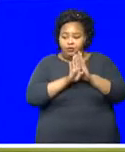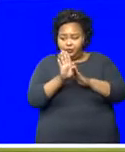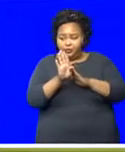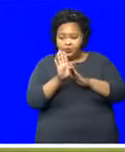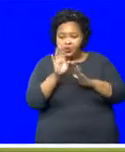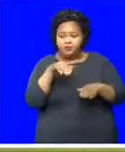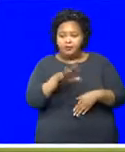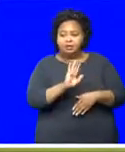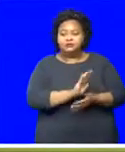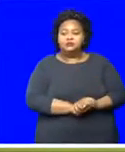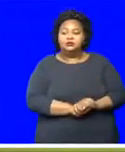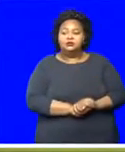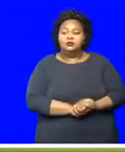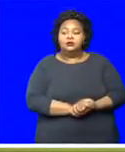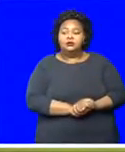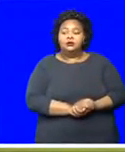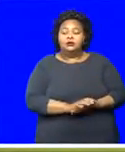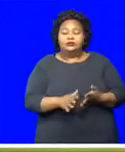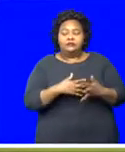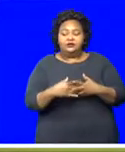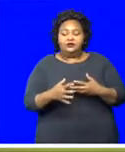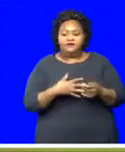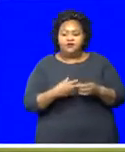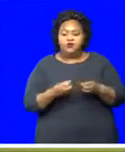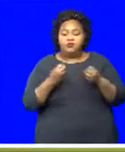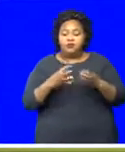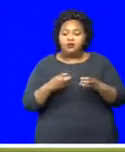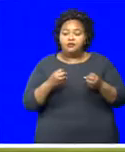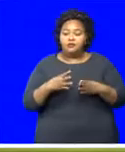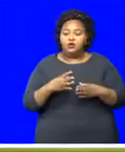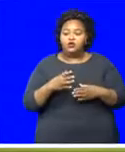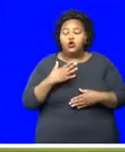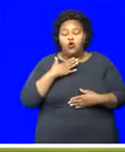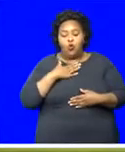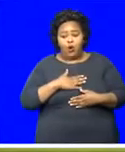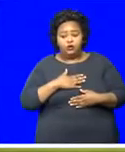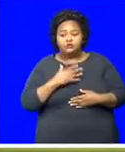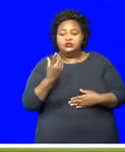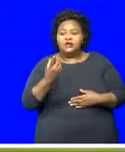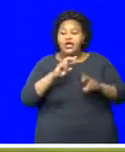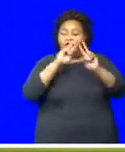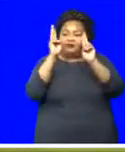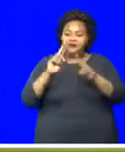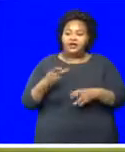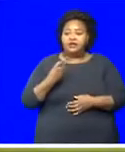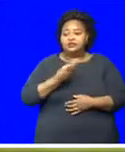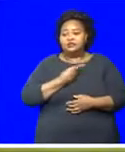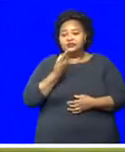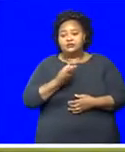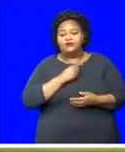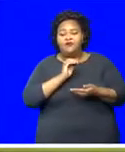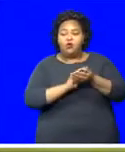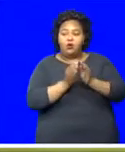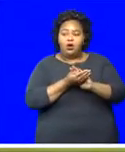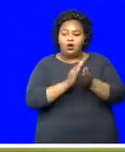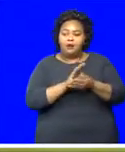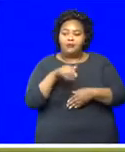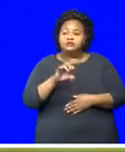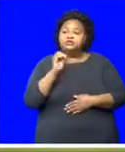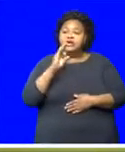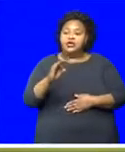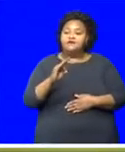tindwe letiningi-stentele thini. Now limeshukela ukhona ukwakha ama-chocolate uwakhiphe iwathengise wakhe naletinye